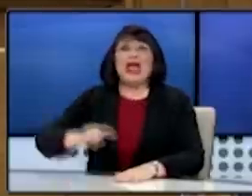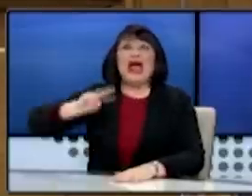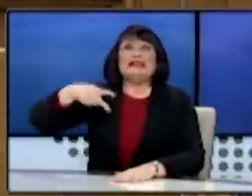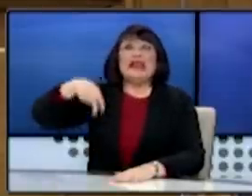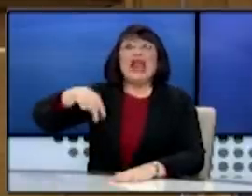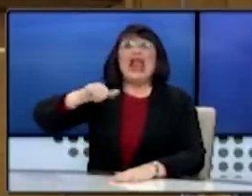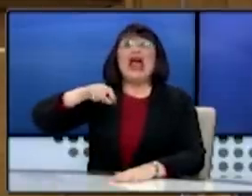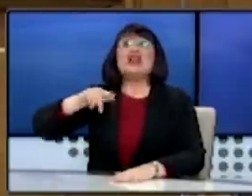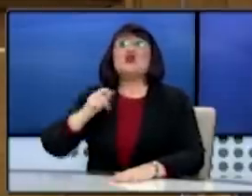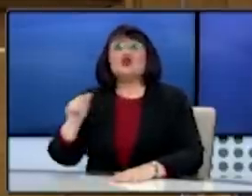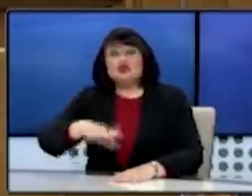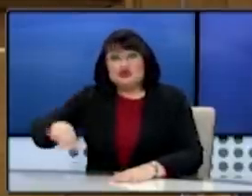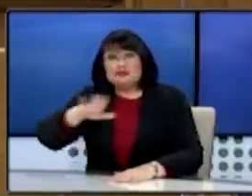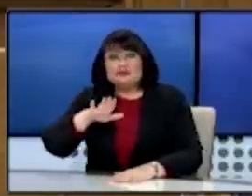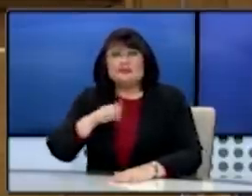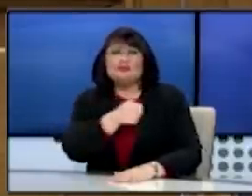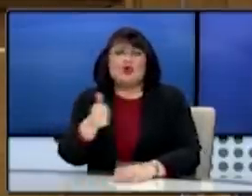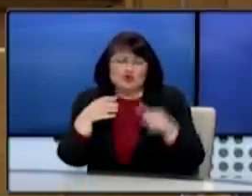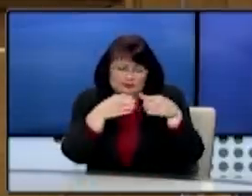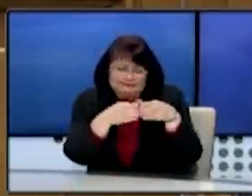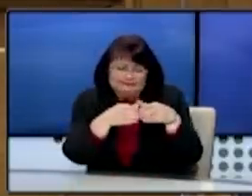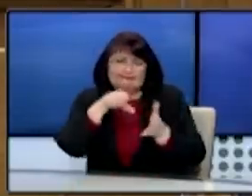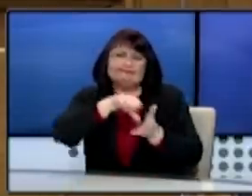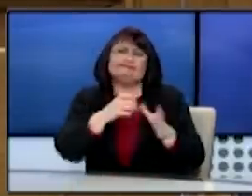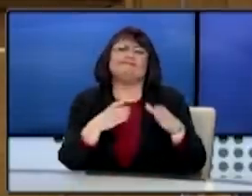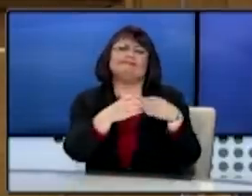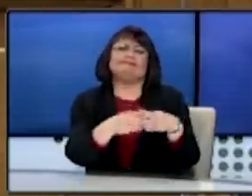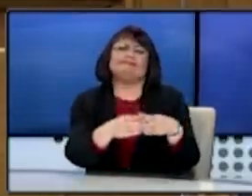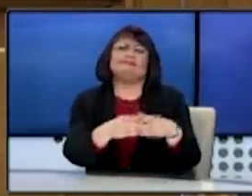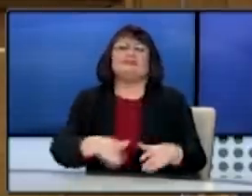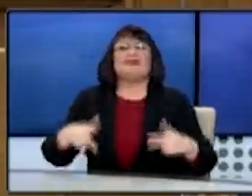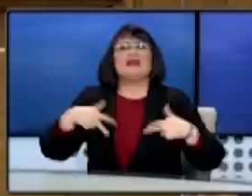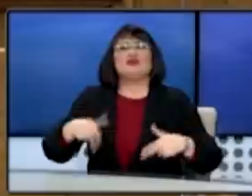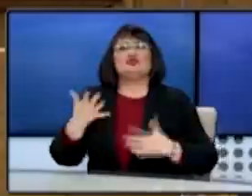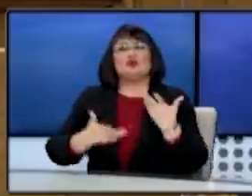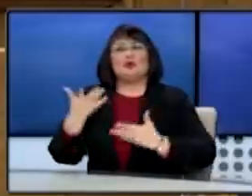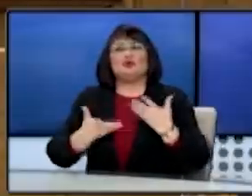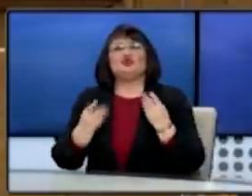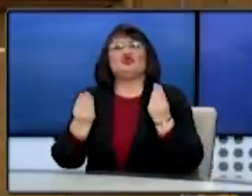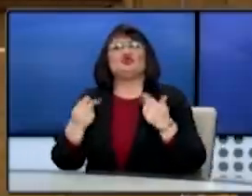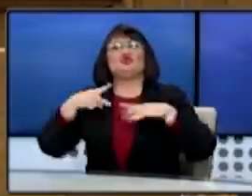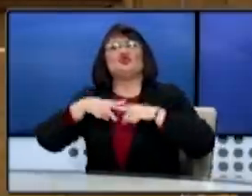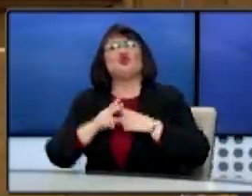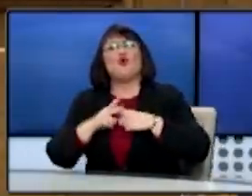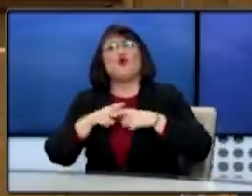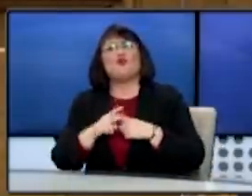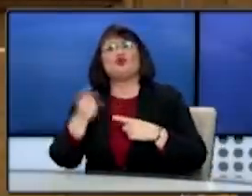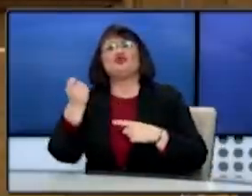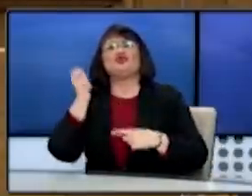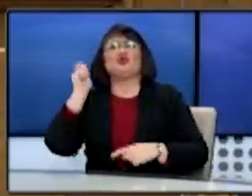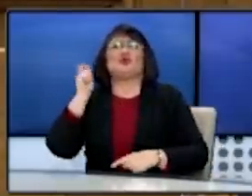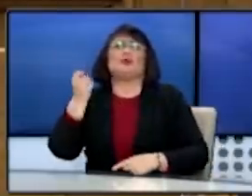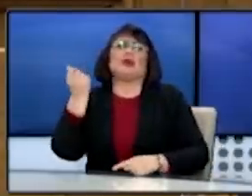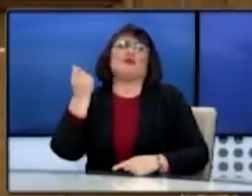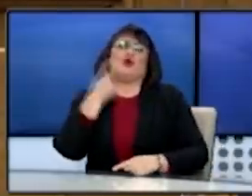αντιλαϊκός, ταξικός. Άλλωστε, ο εκάστοτε κρατικός προϋπολογισμός αποτελεί το βασικό εργαλείο υλοποίησης της οικονομικής πολιτικής